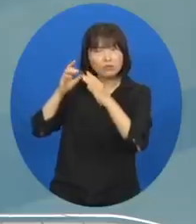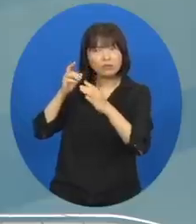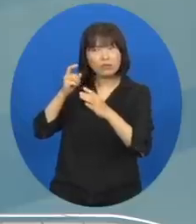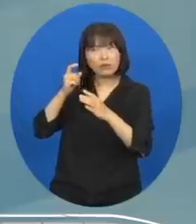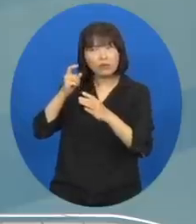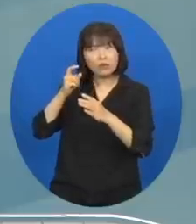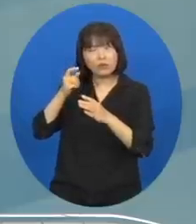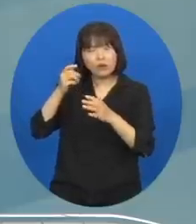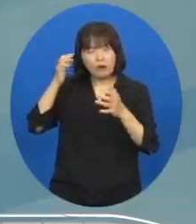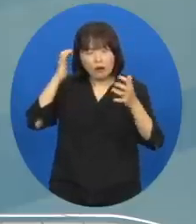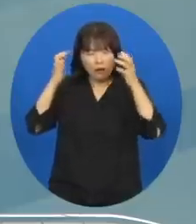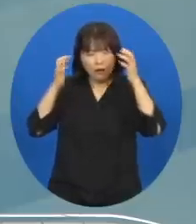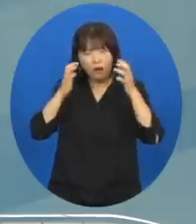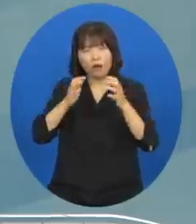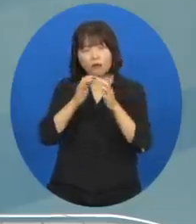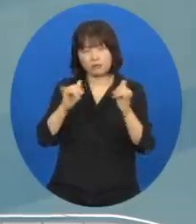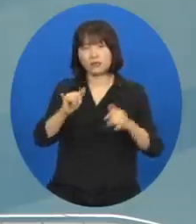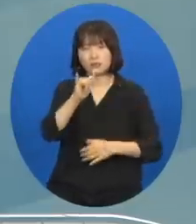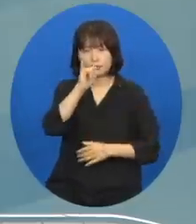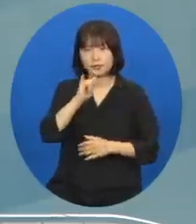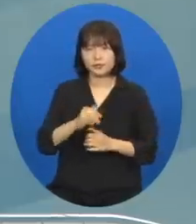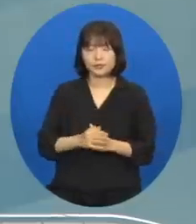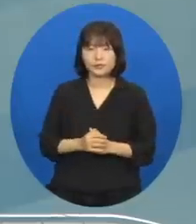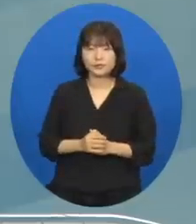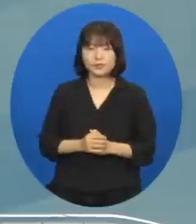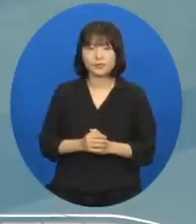혼란스러워하는 이들이 있으세요.